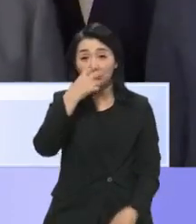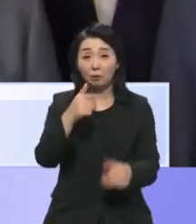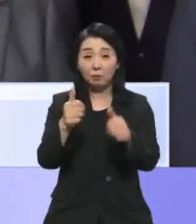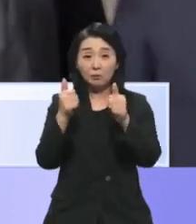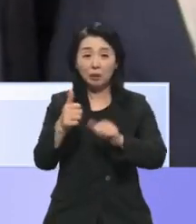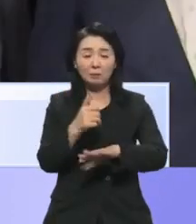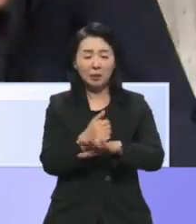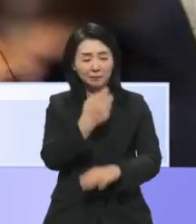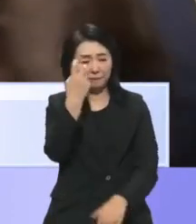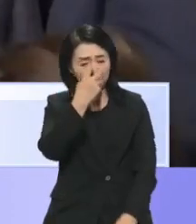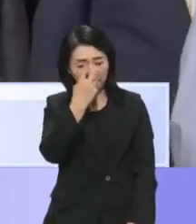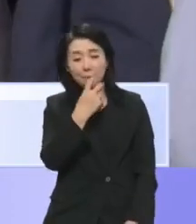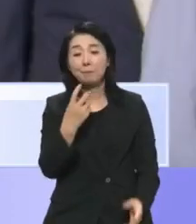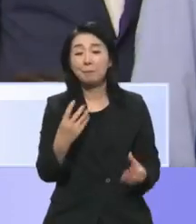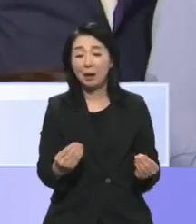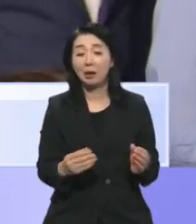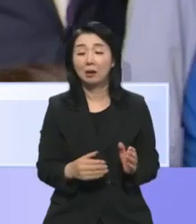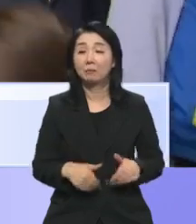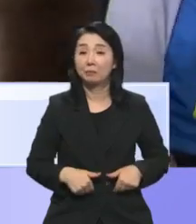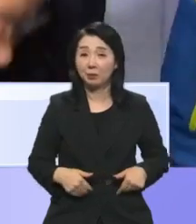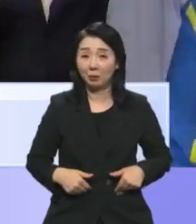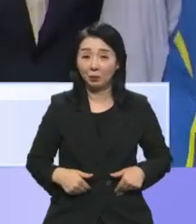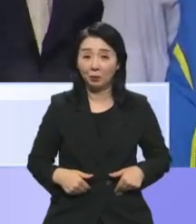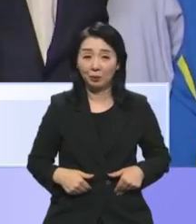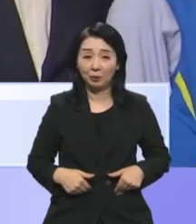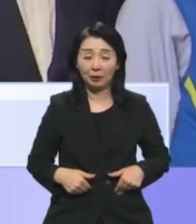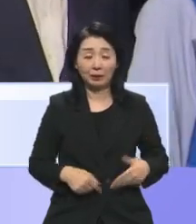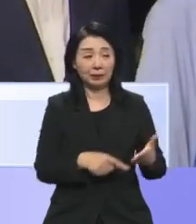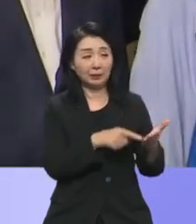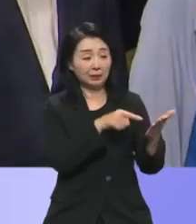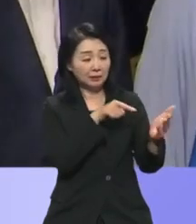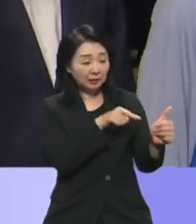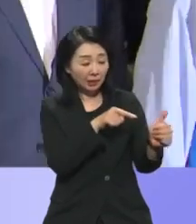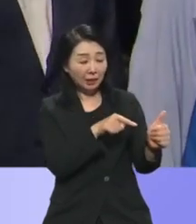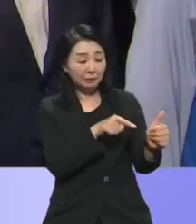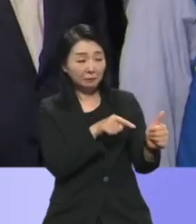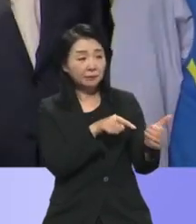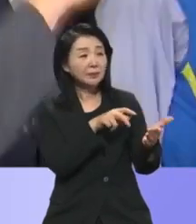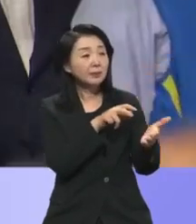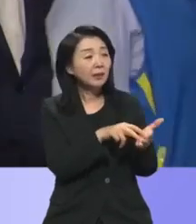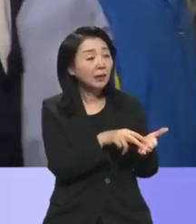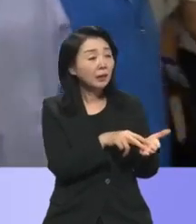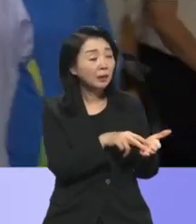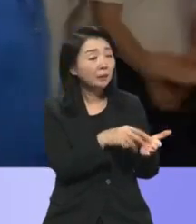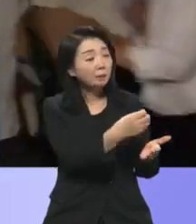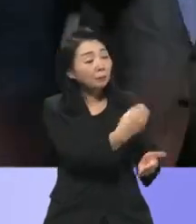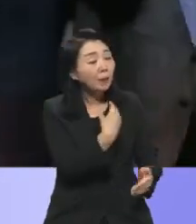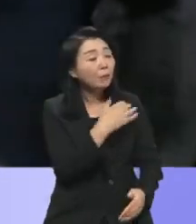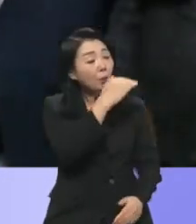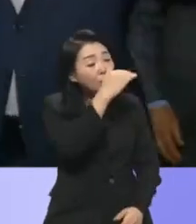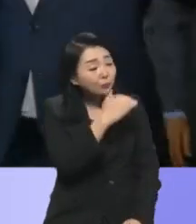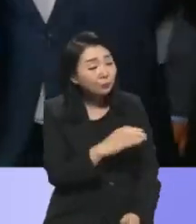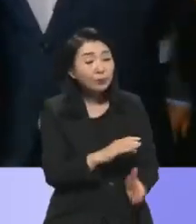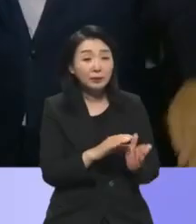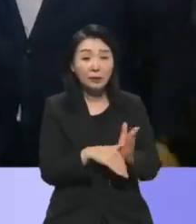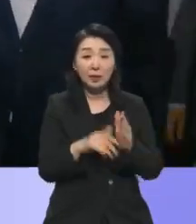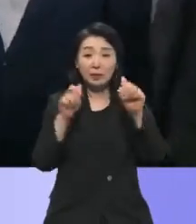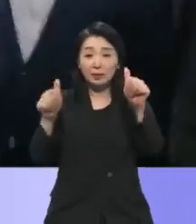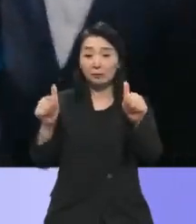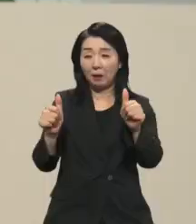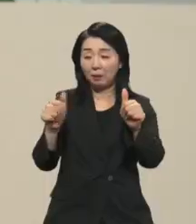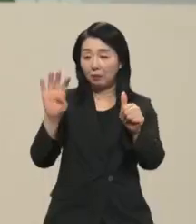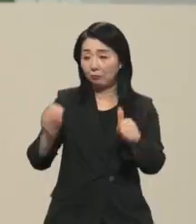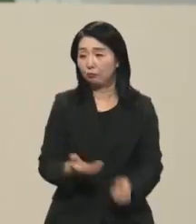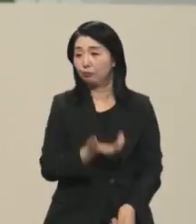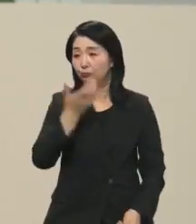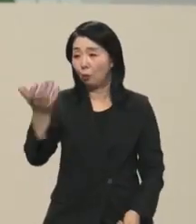조사를 해야 비자 당사자에 대한 의견을 들어야 이게 판단을 하고 그 다음에 재판부를 넘어가서 판결을